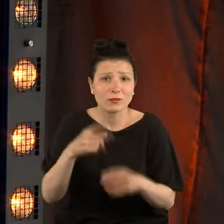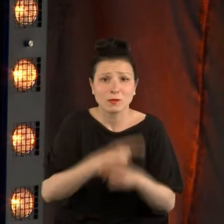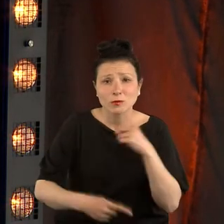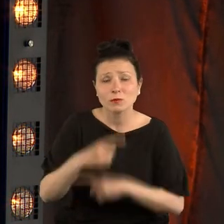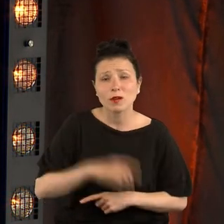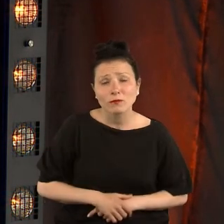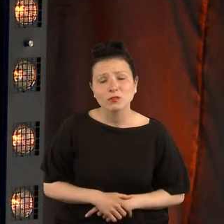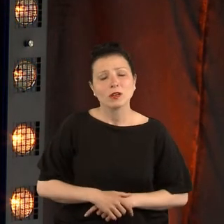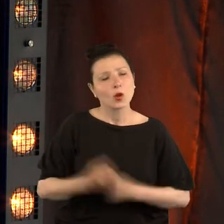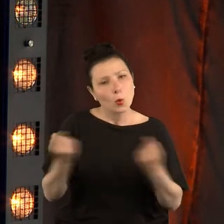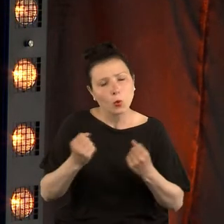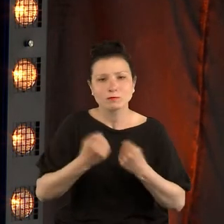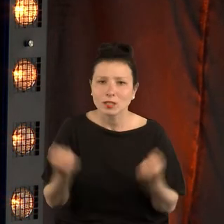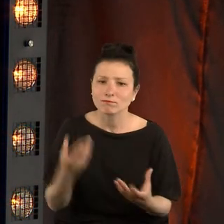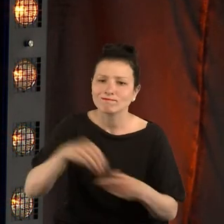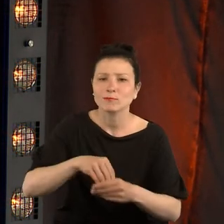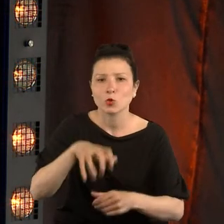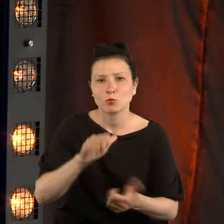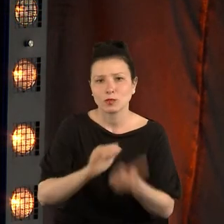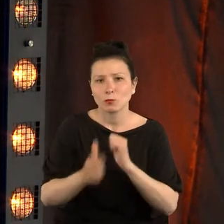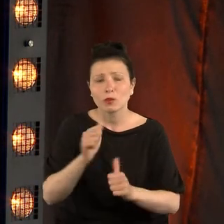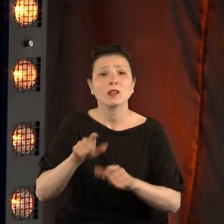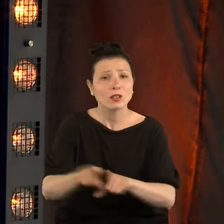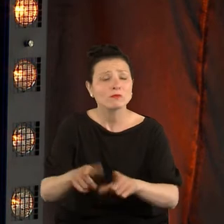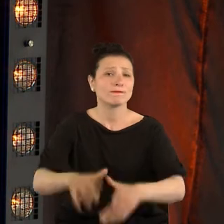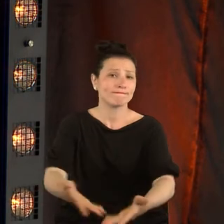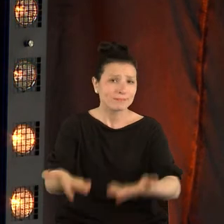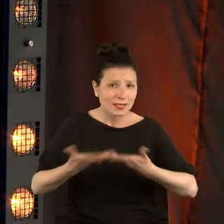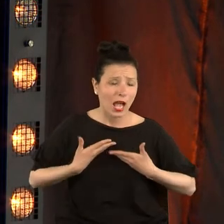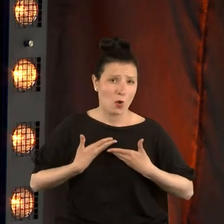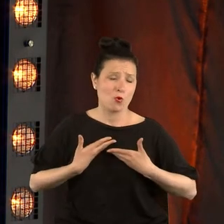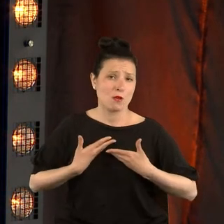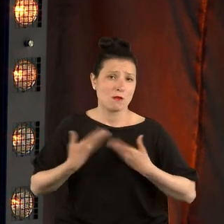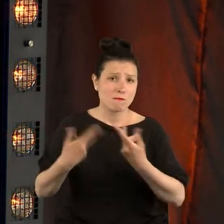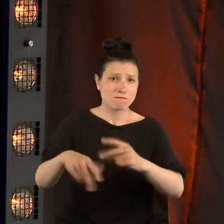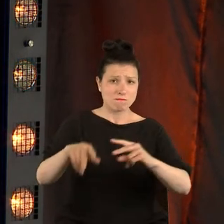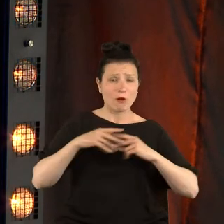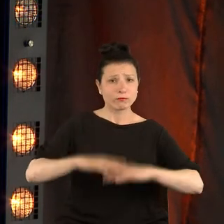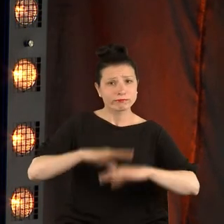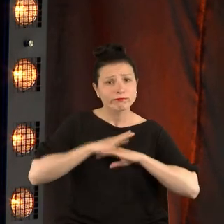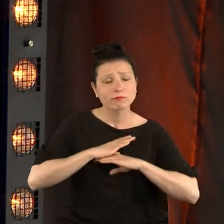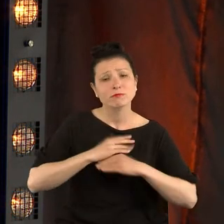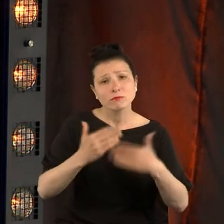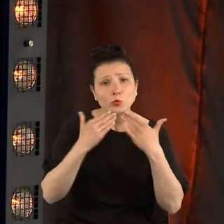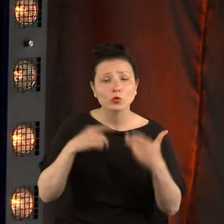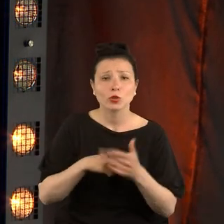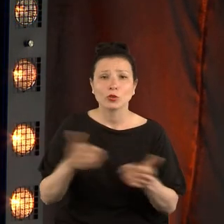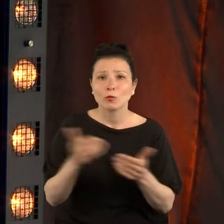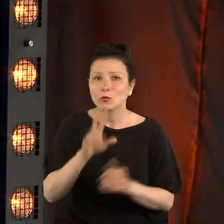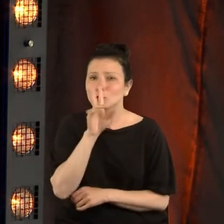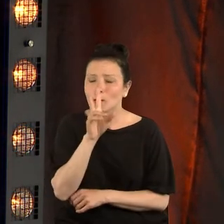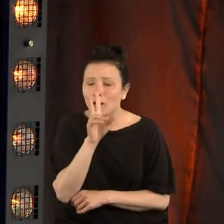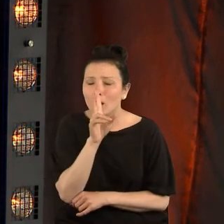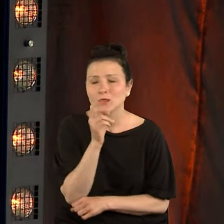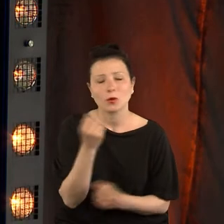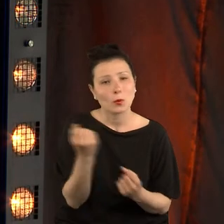się właśnie w sport i no, ten sport też mi oddał, bo dzięki temu mogłem naprawdę i zobaczyć